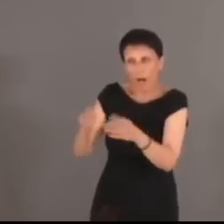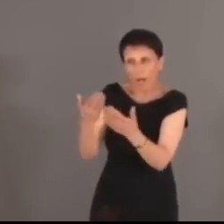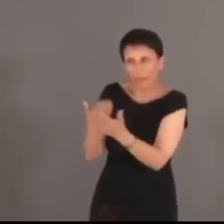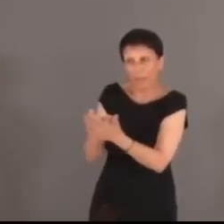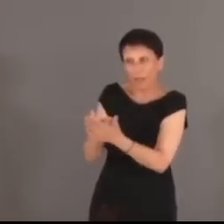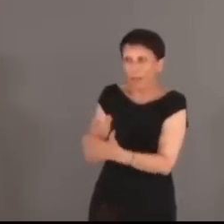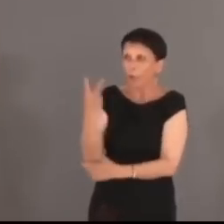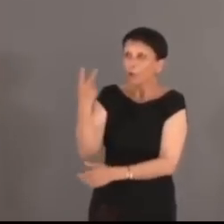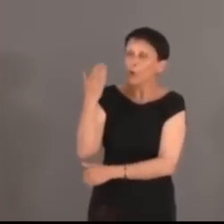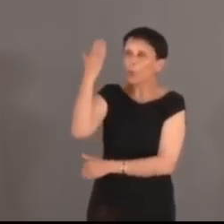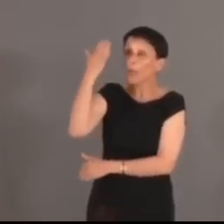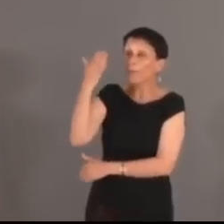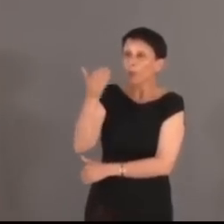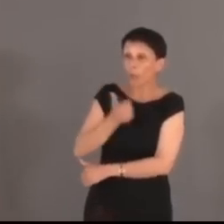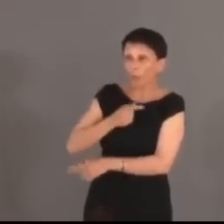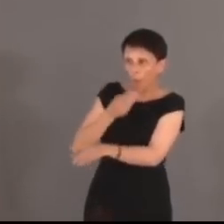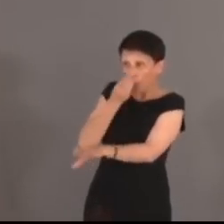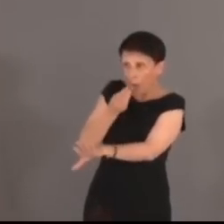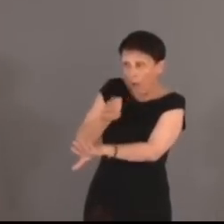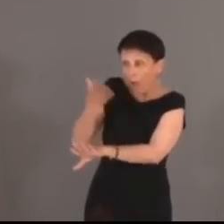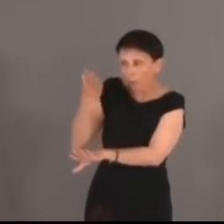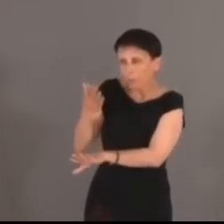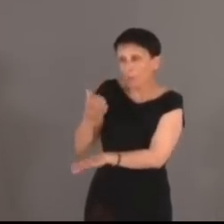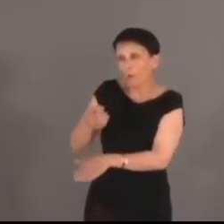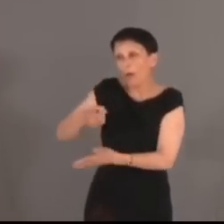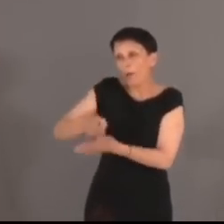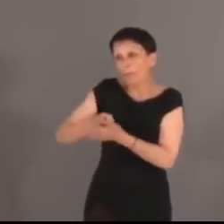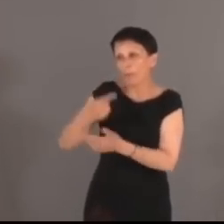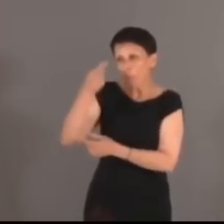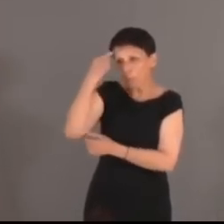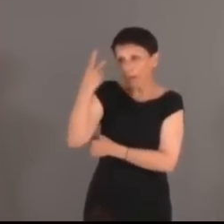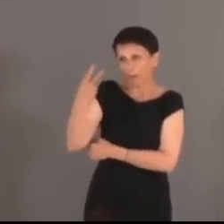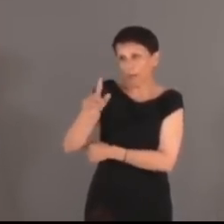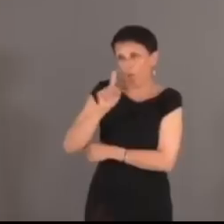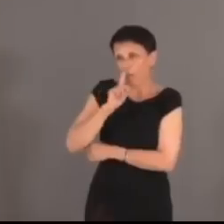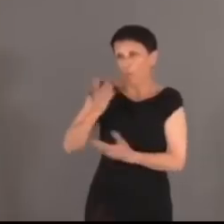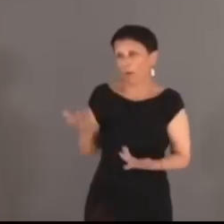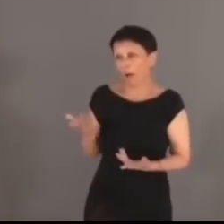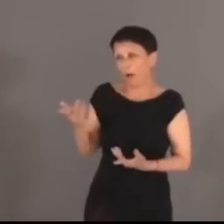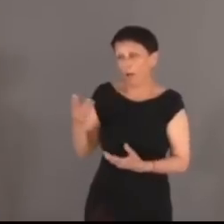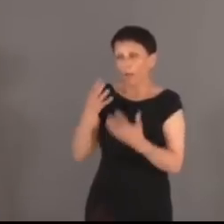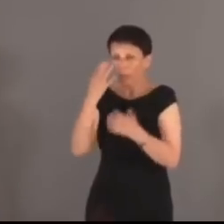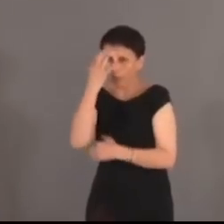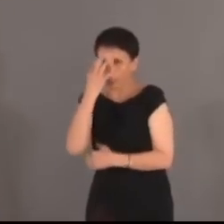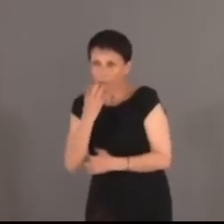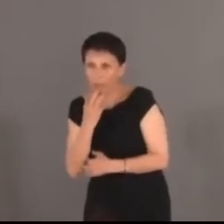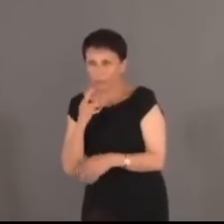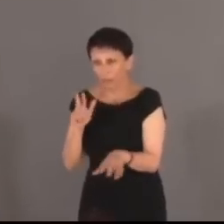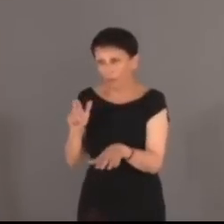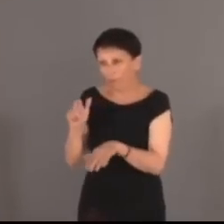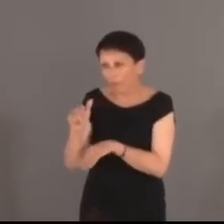avenir personnel, tu devrais au moins penser à ta mère, qui viendra,